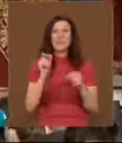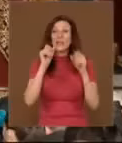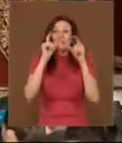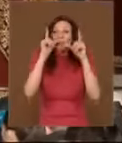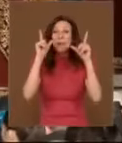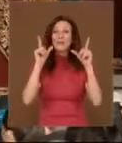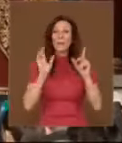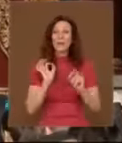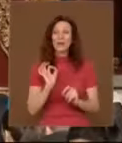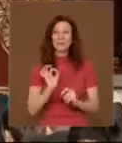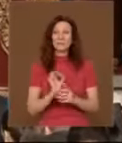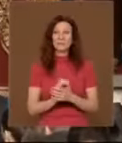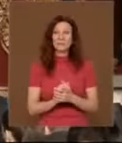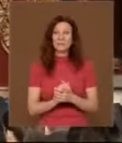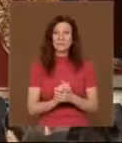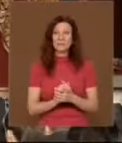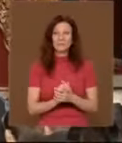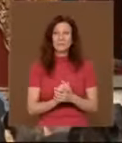внимаваме.